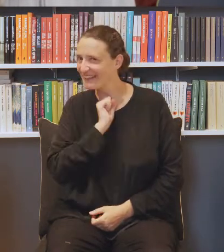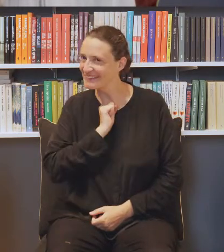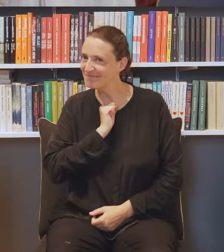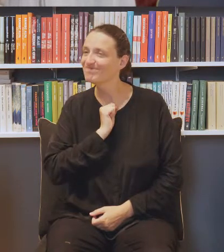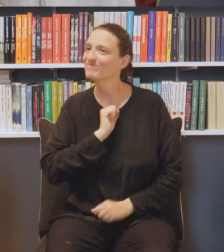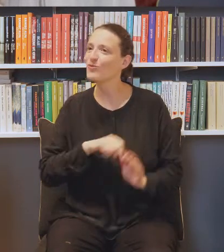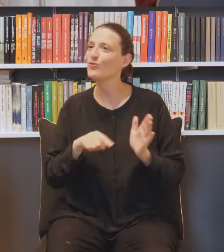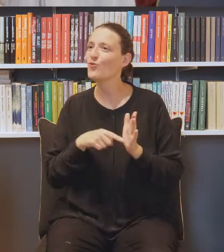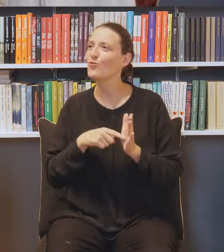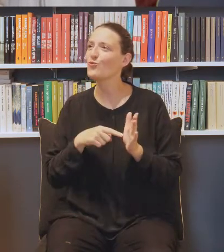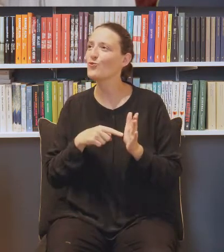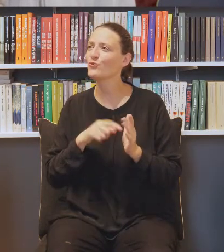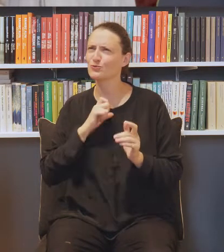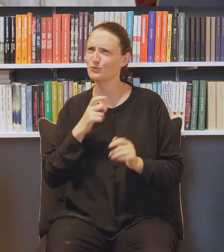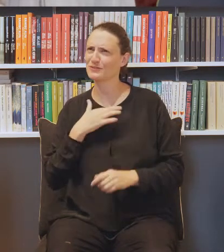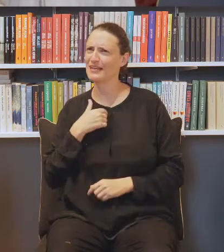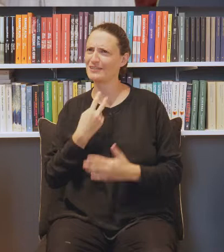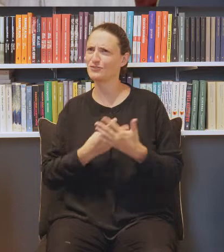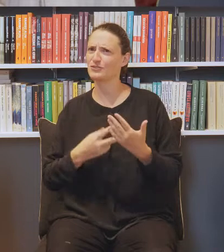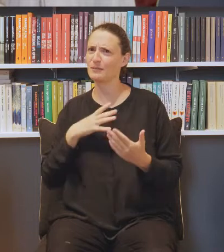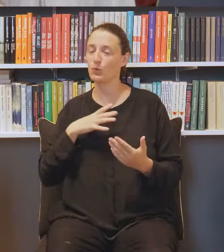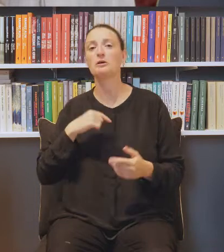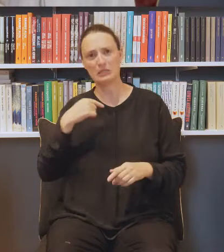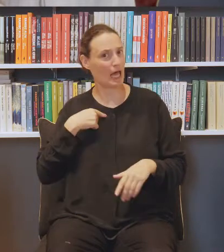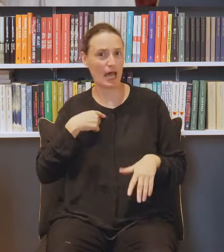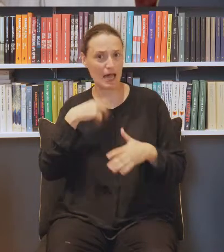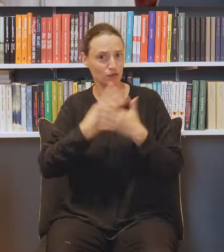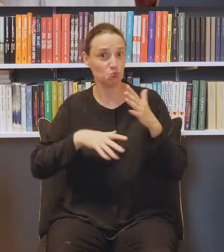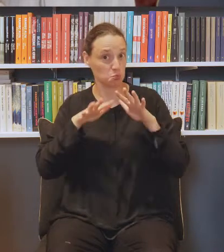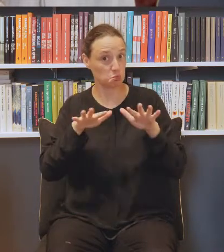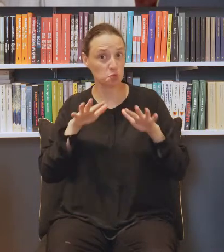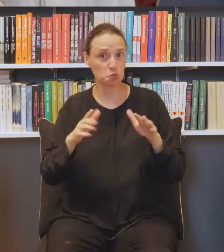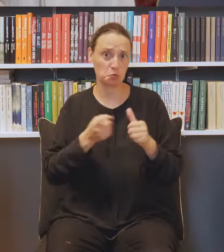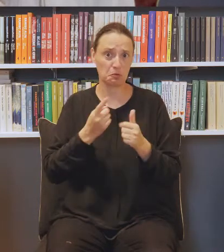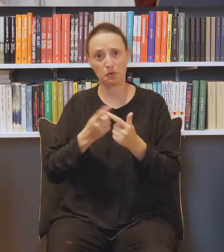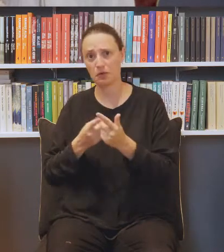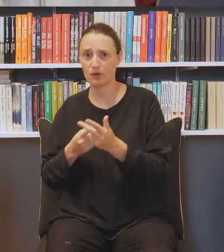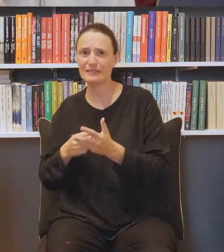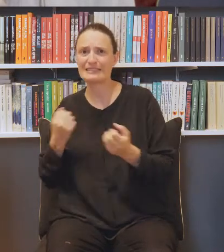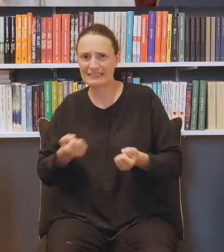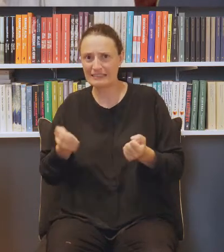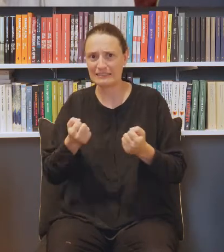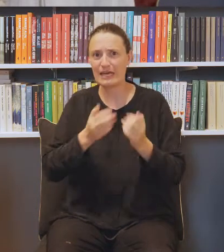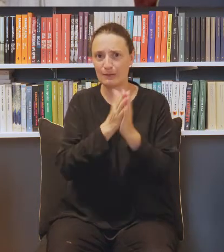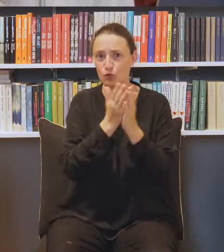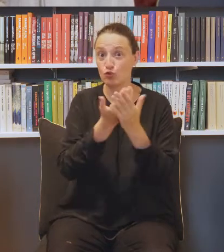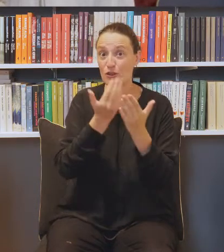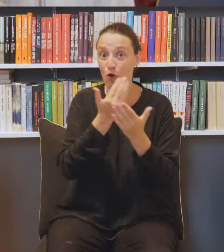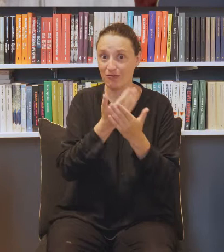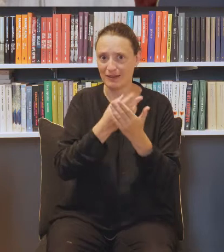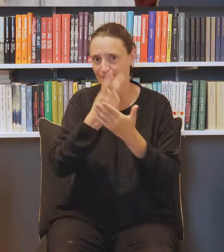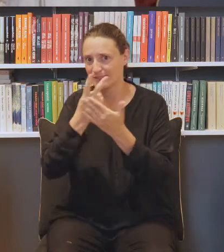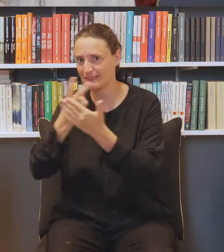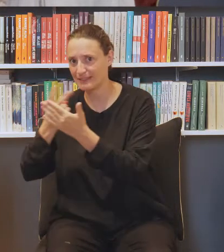No właśnie, co ja czytałem? I ogólnie ja dosyć dużo czytam, to znaczy staram się być na bieżąco,